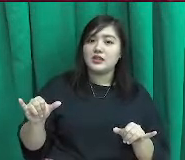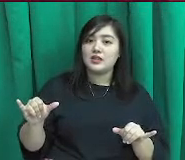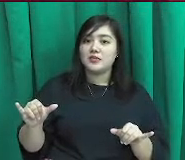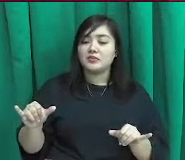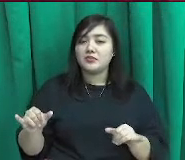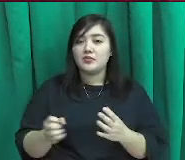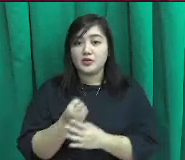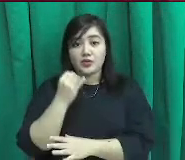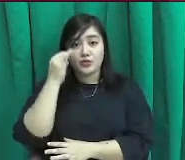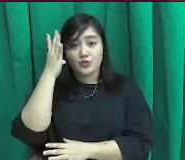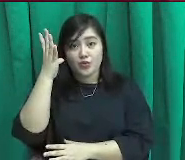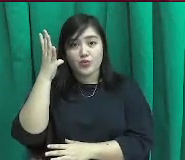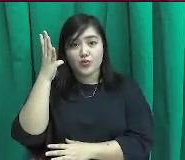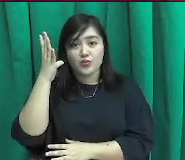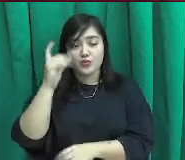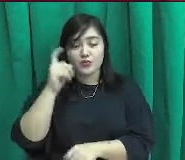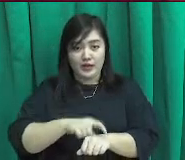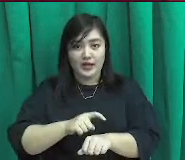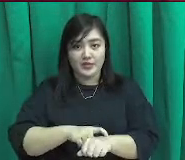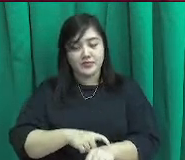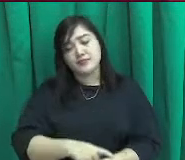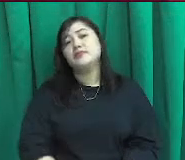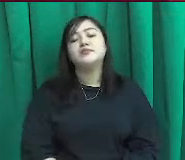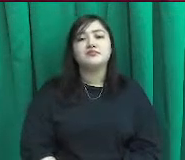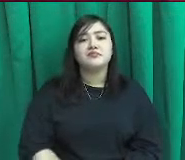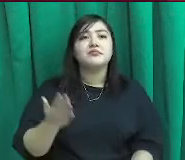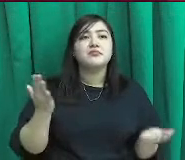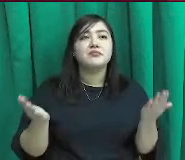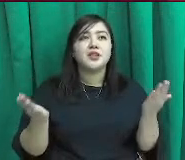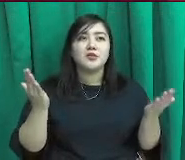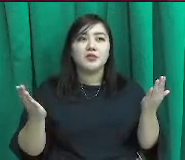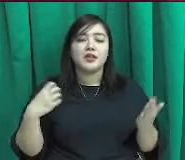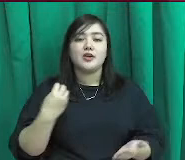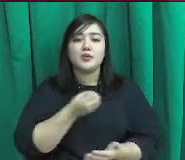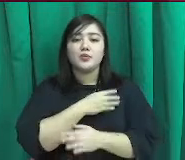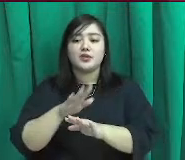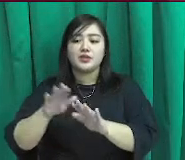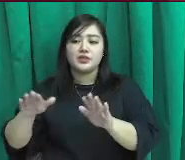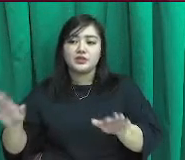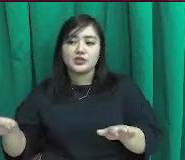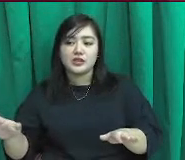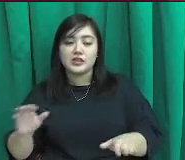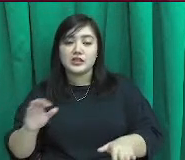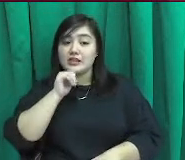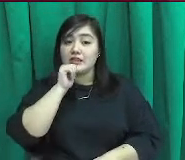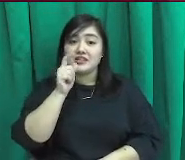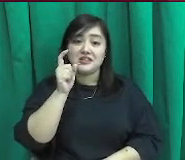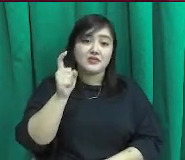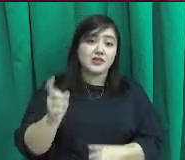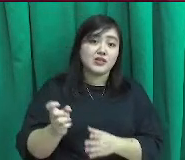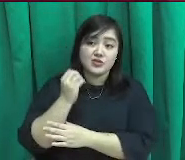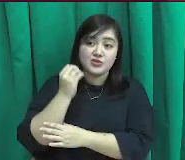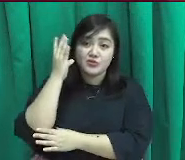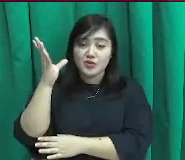natin, aminin natin, medyo nahuhuli. Yeah. At kaya nga hindi ganun kabilis yung pagtanggap nila sa prinsipyo ng salita ng